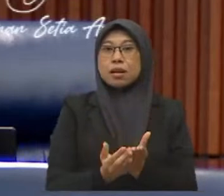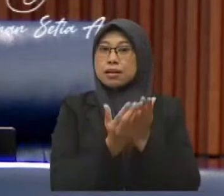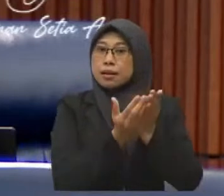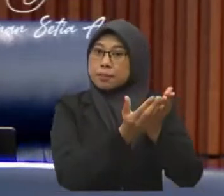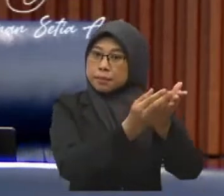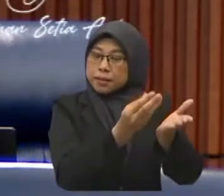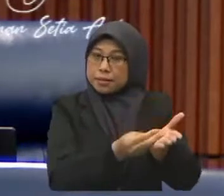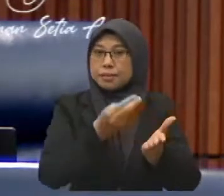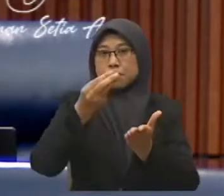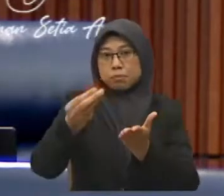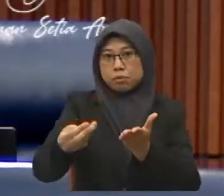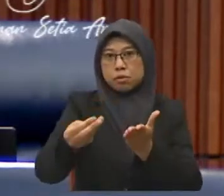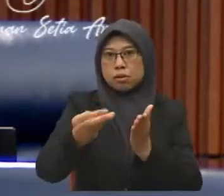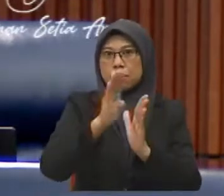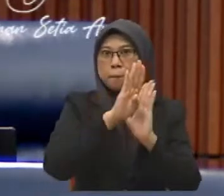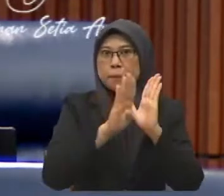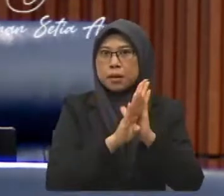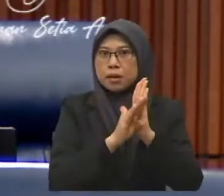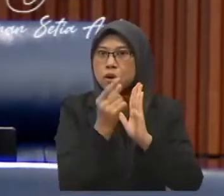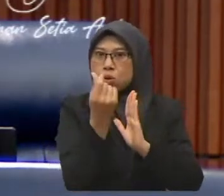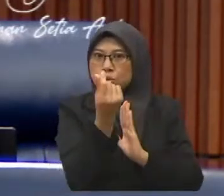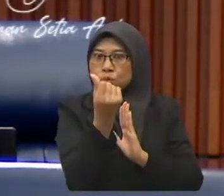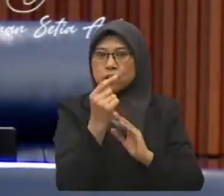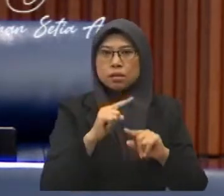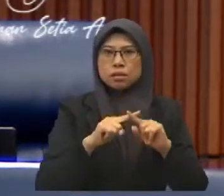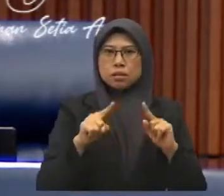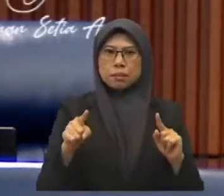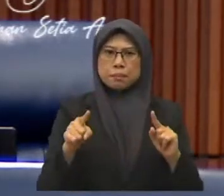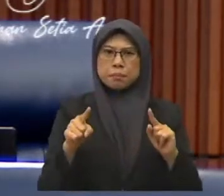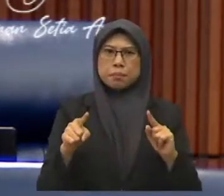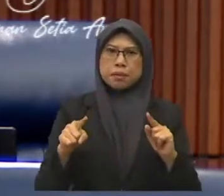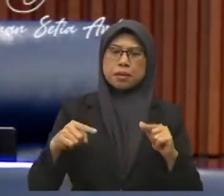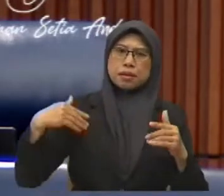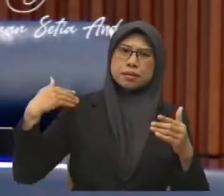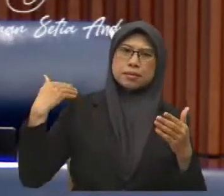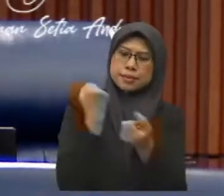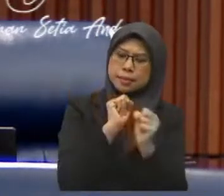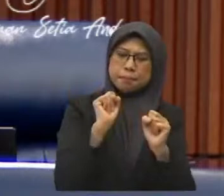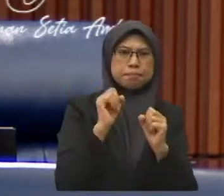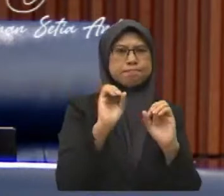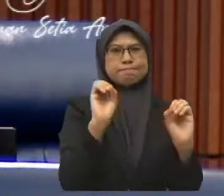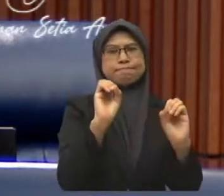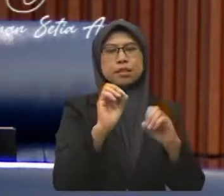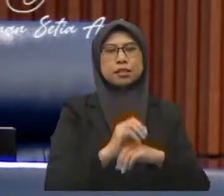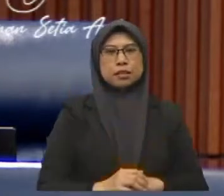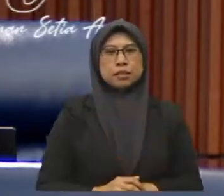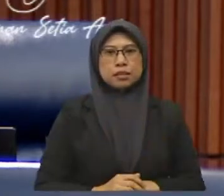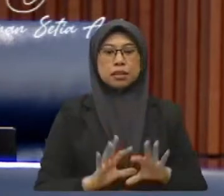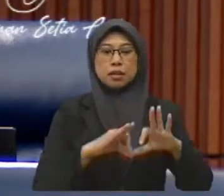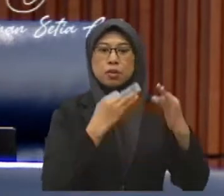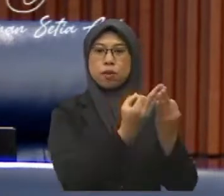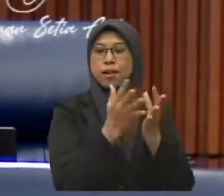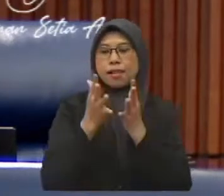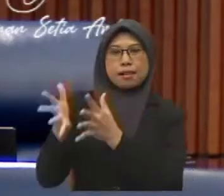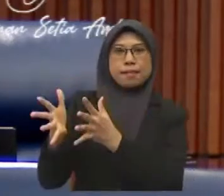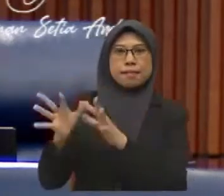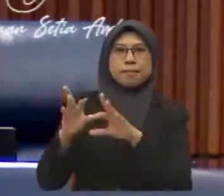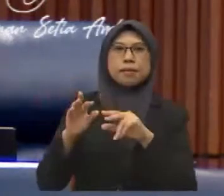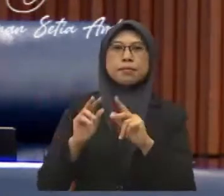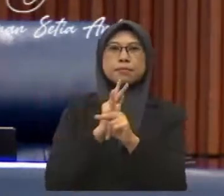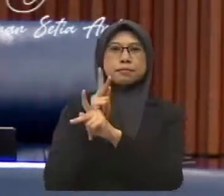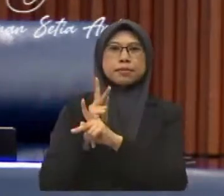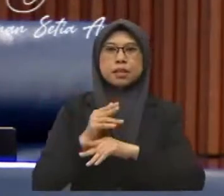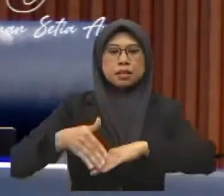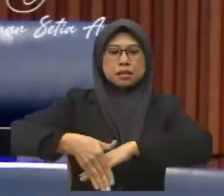dibeli berbilion-bilion, namun singgah tiada di pelabuhan. Keluarga ditinggal menjaga